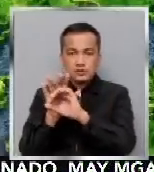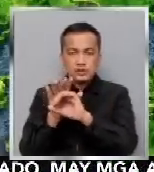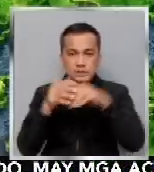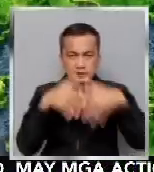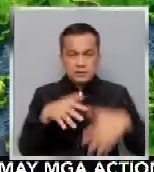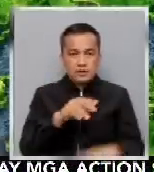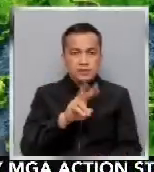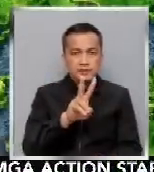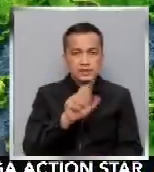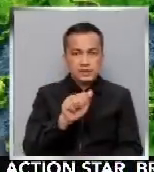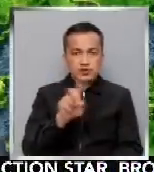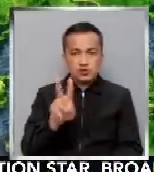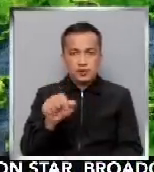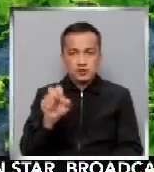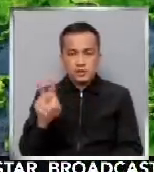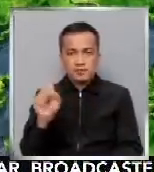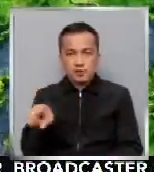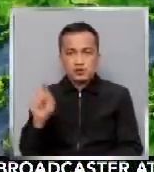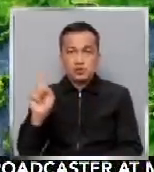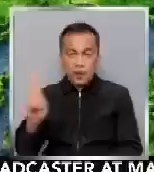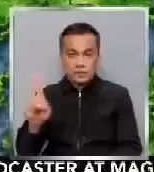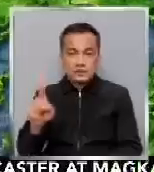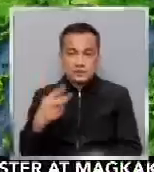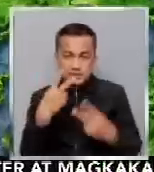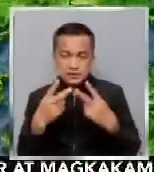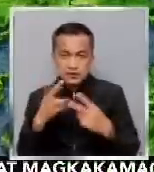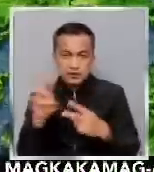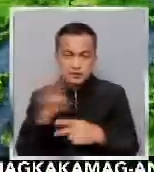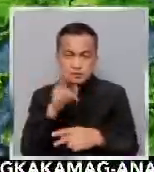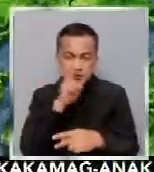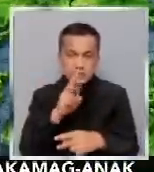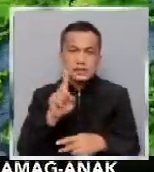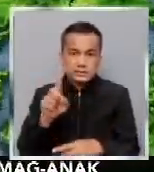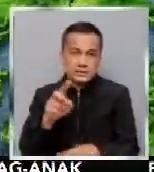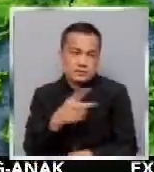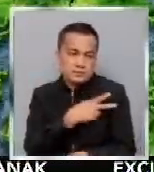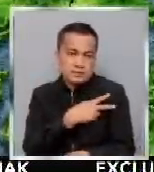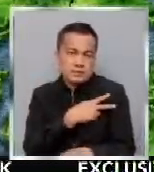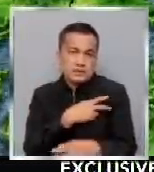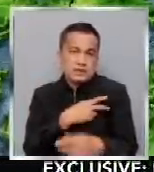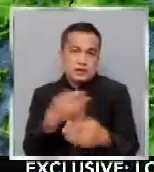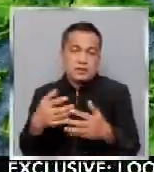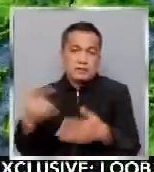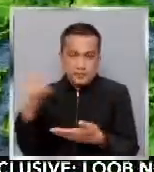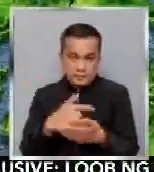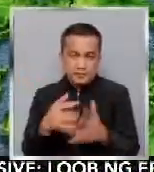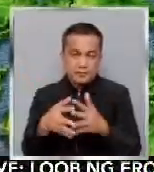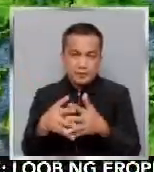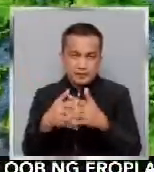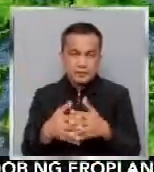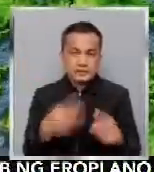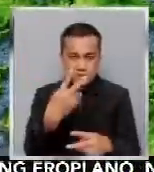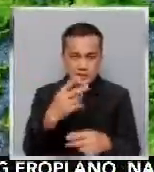BA.2.12.1 ang nakita sa Western Visayas. Isa ay fully vaccinated na balikbayan galing Amerika at 2 lokal na kaso. Isa ay